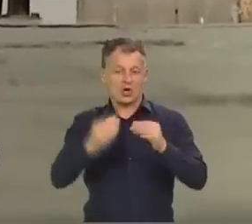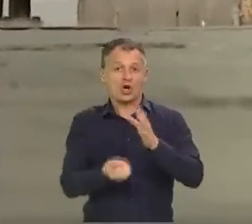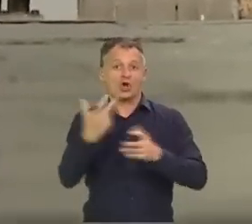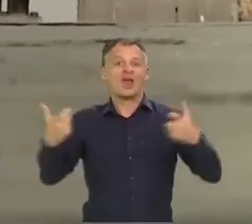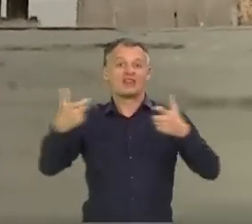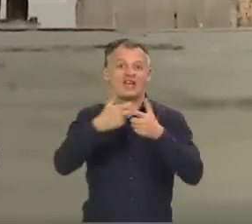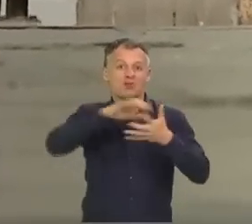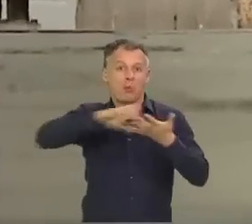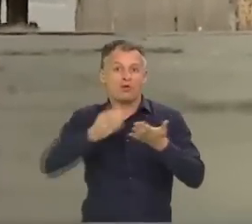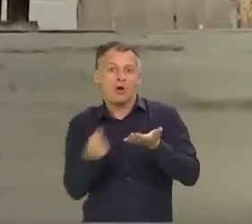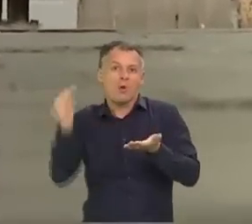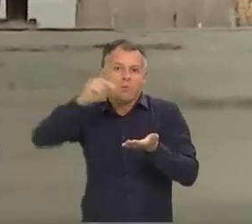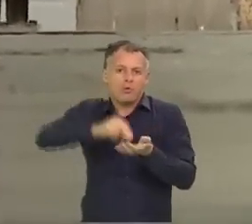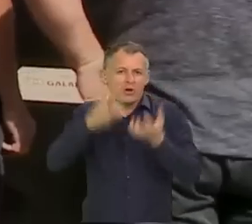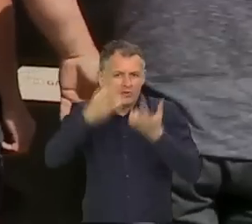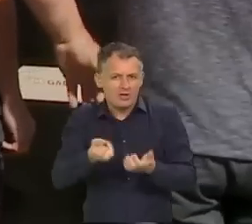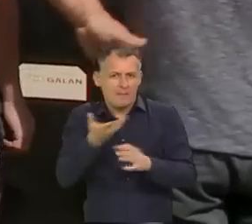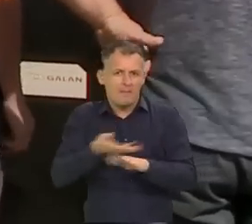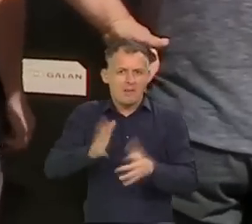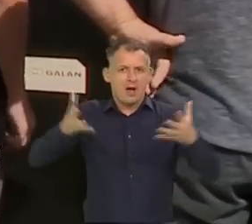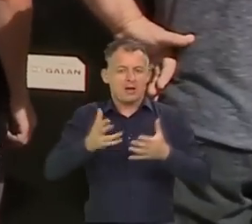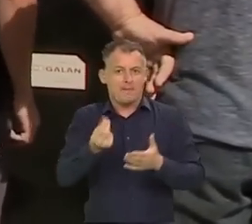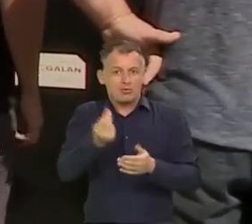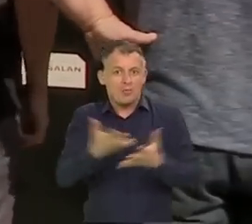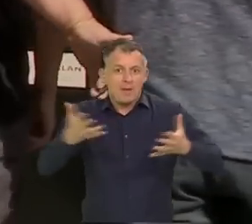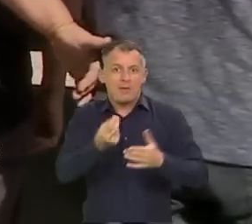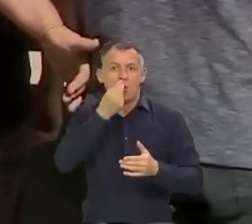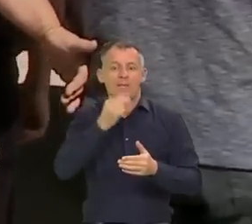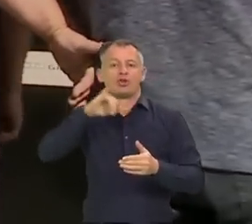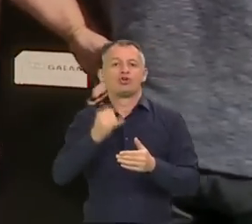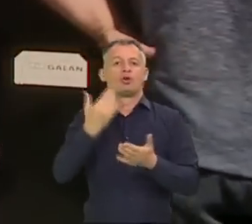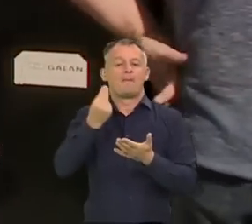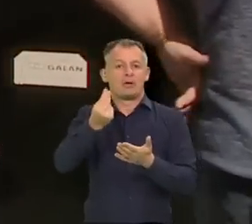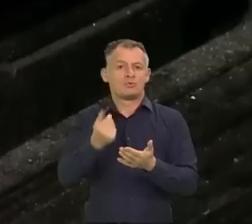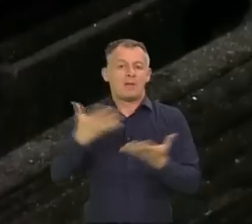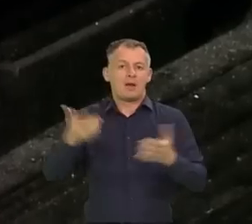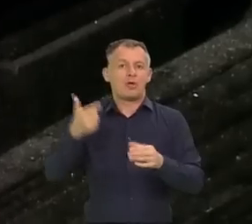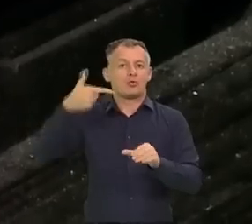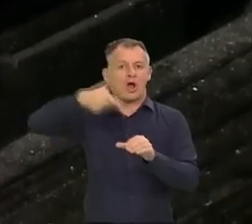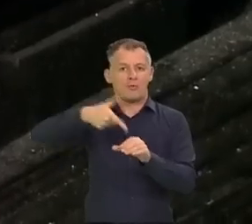vor împovăra mai tare și aduc prețuri mai mari atât la alimente cât și la carburanți.